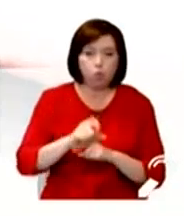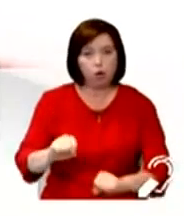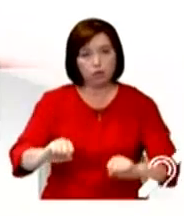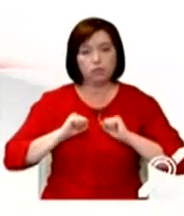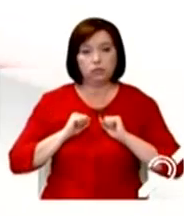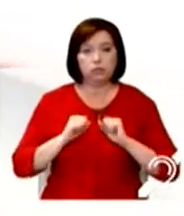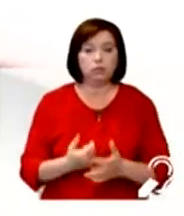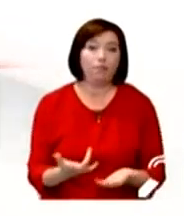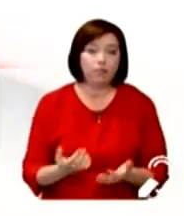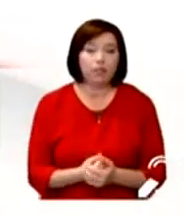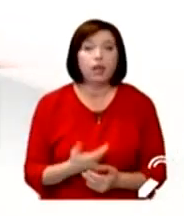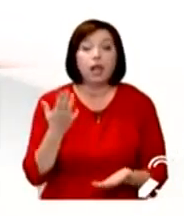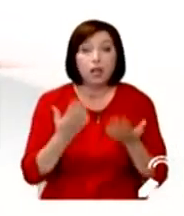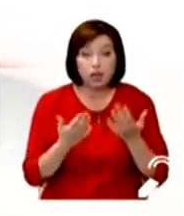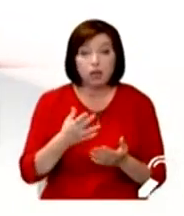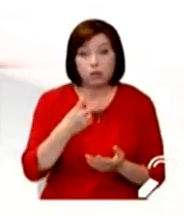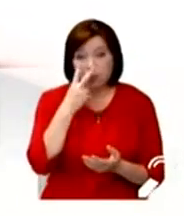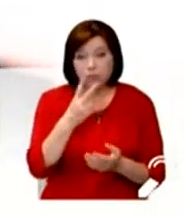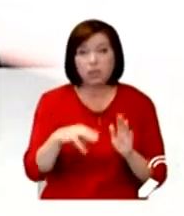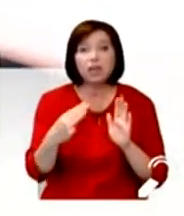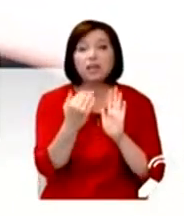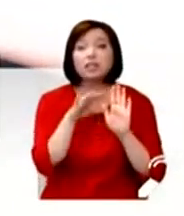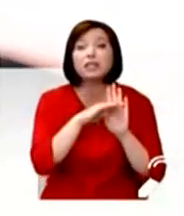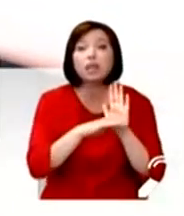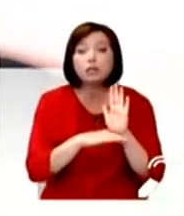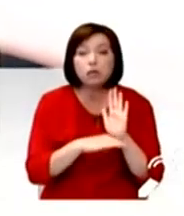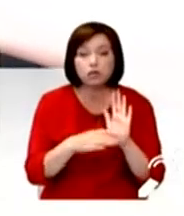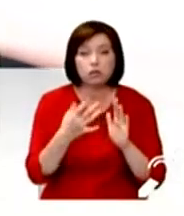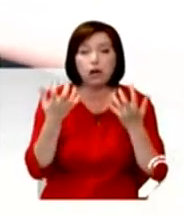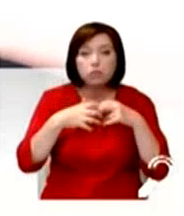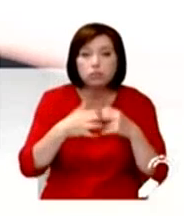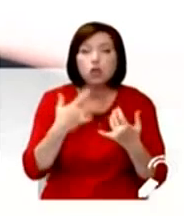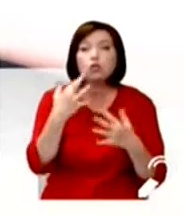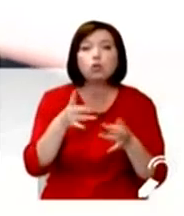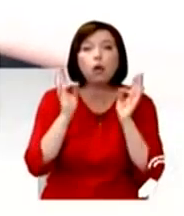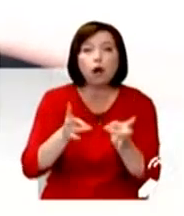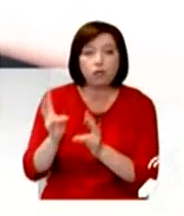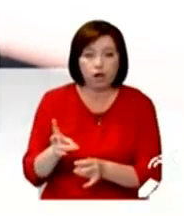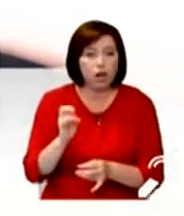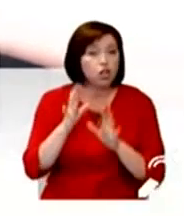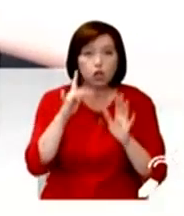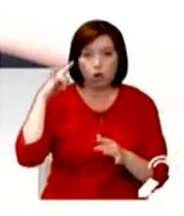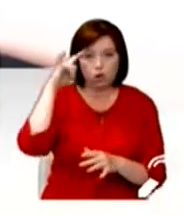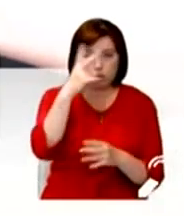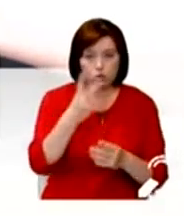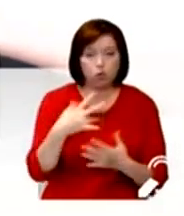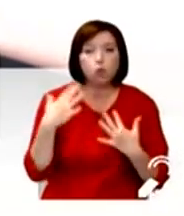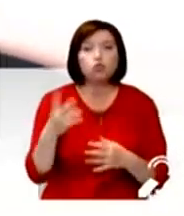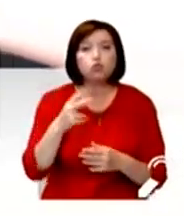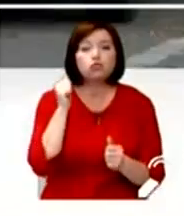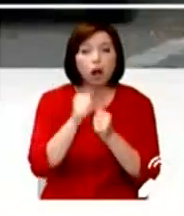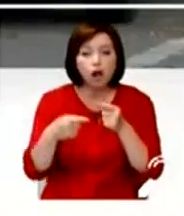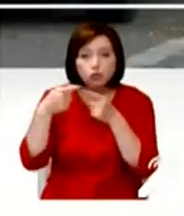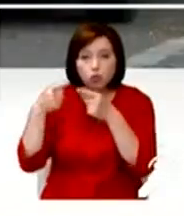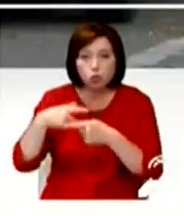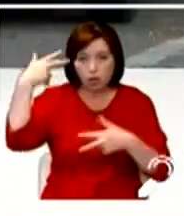regulamentar. Dacă analizăm statistica câte accidente deja în ultima perioadă, eu cred că nu numai drone la noi trebuie, dar trebuie de am și camere la fiecare